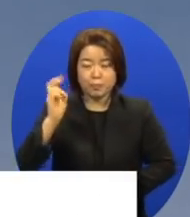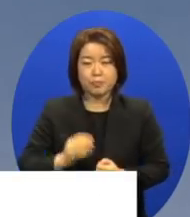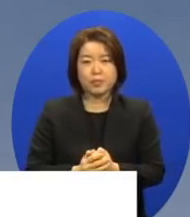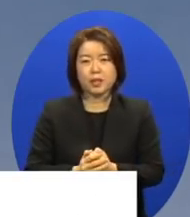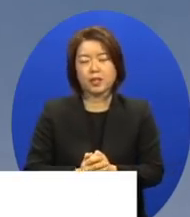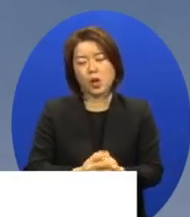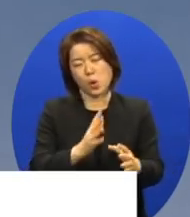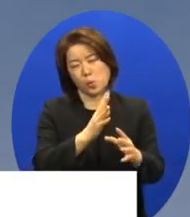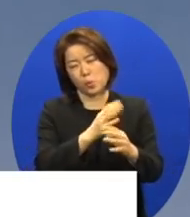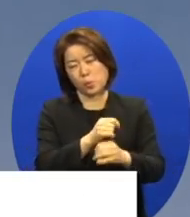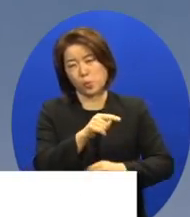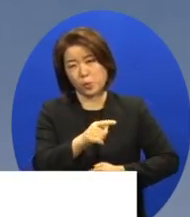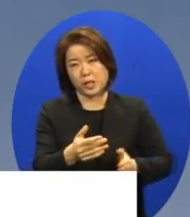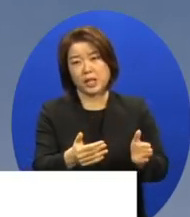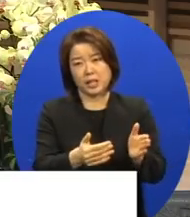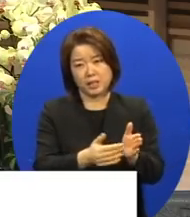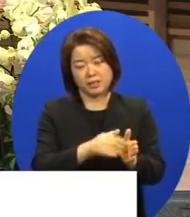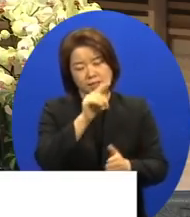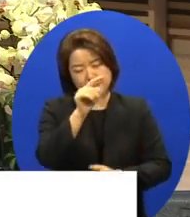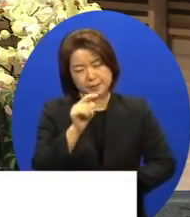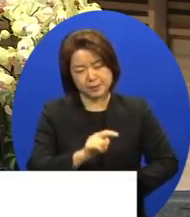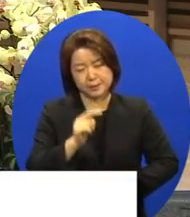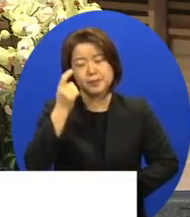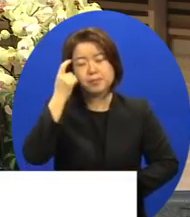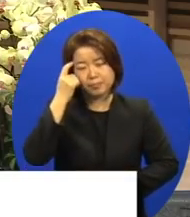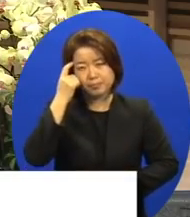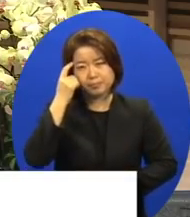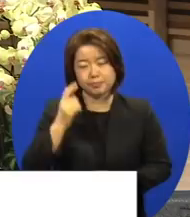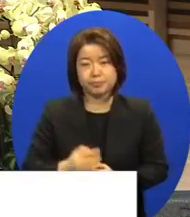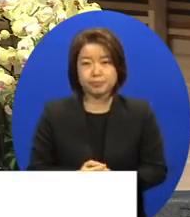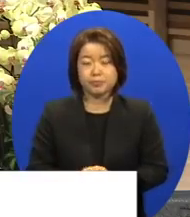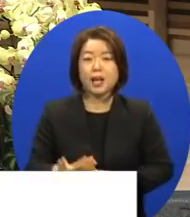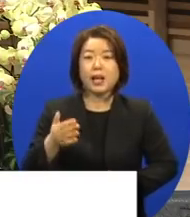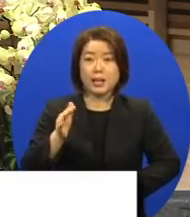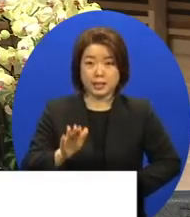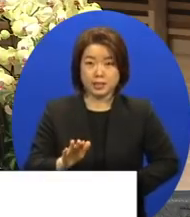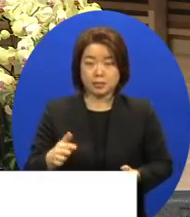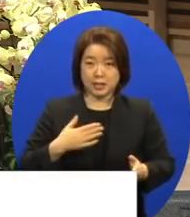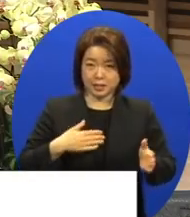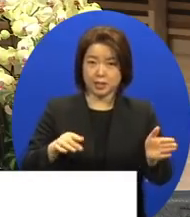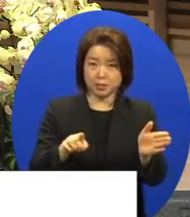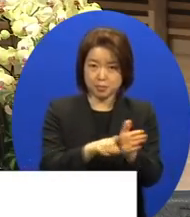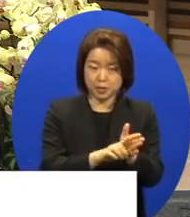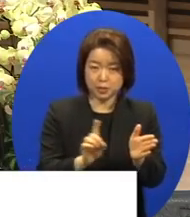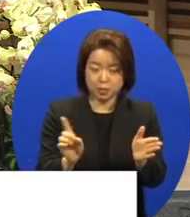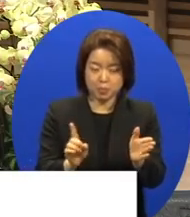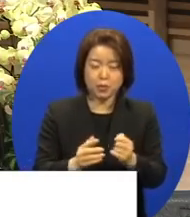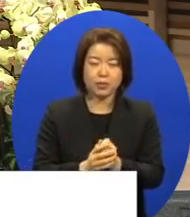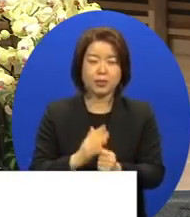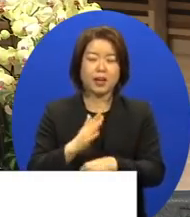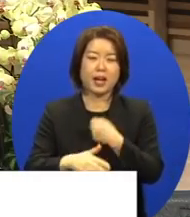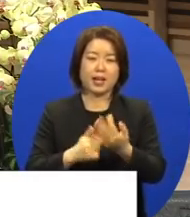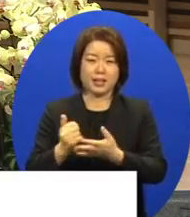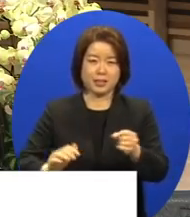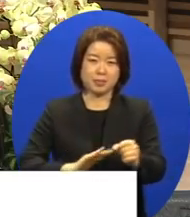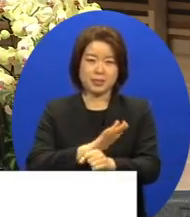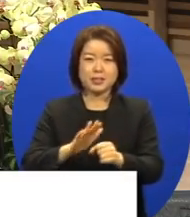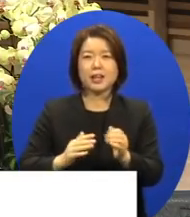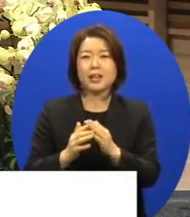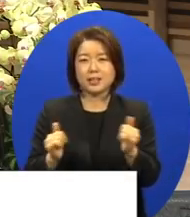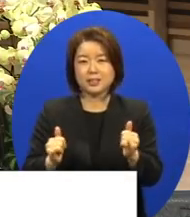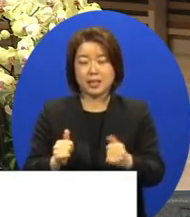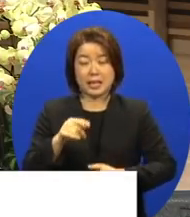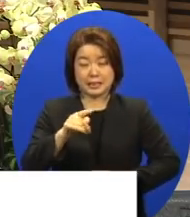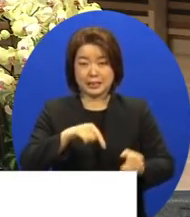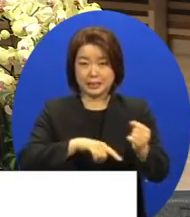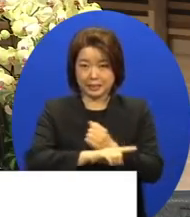끝날까 그런 생각도 듭니다 그러나 저는 미끼를 하나님을 사랑하는 자에게 또 그 뜻대로 부르심을